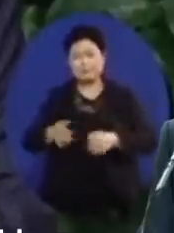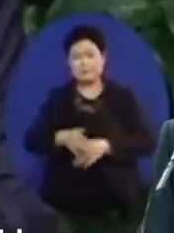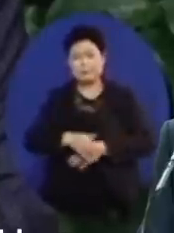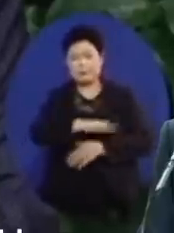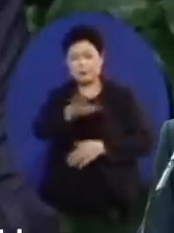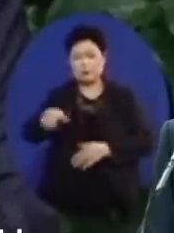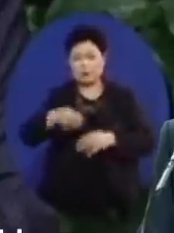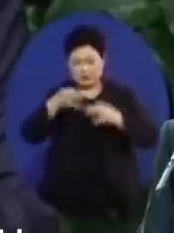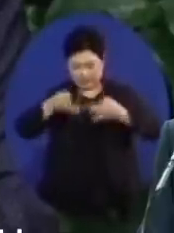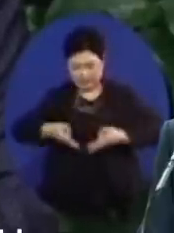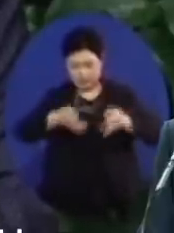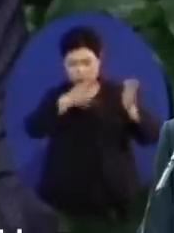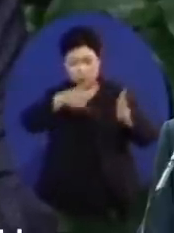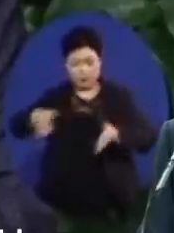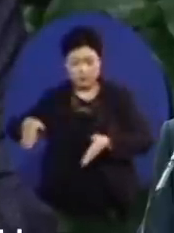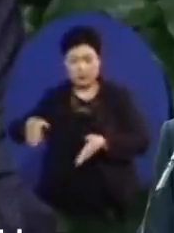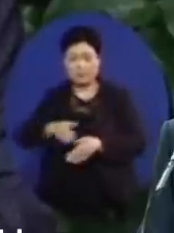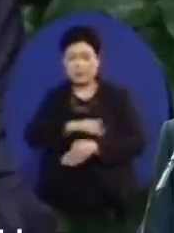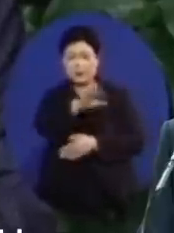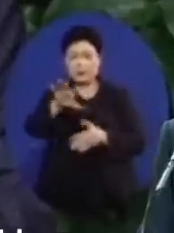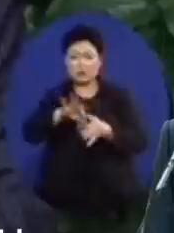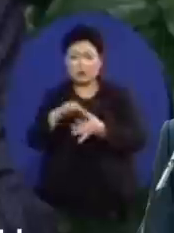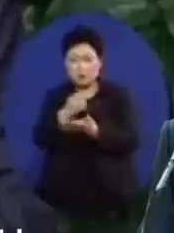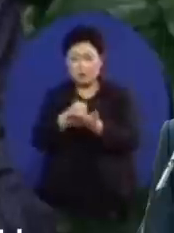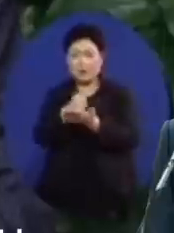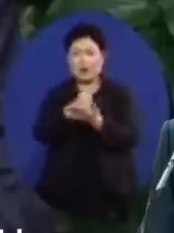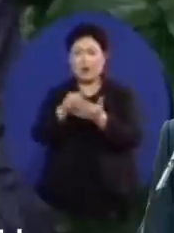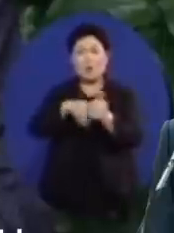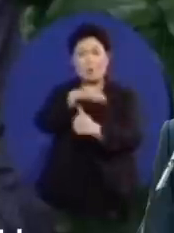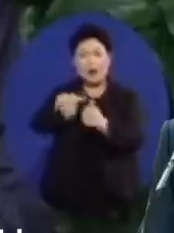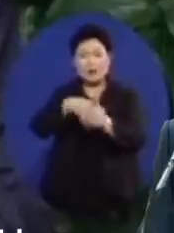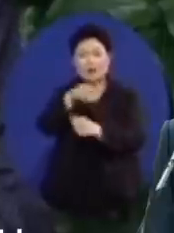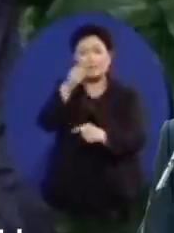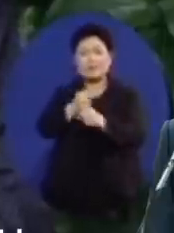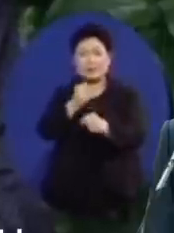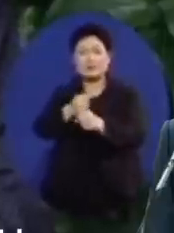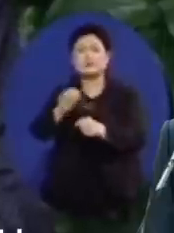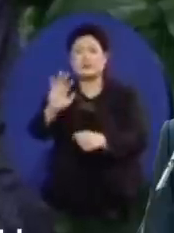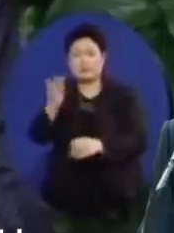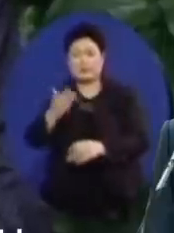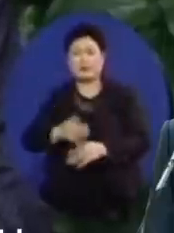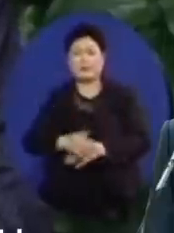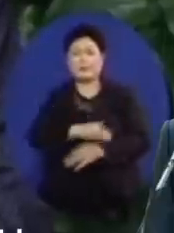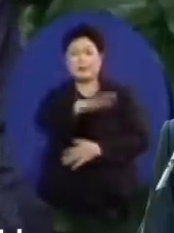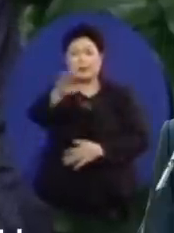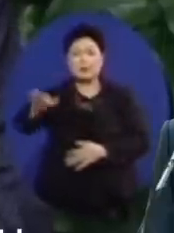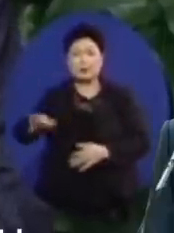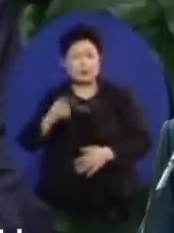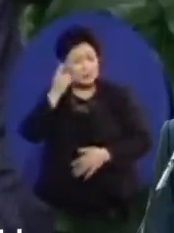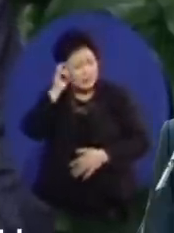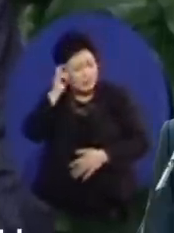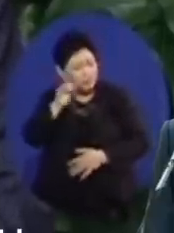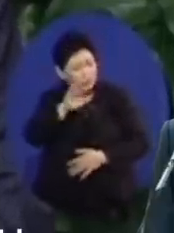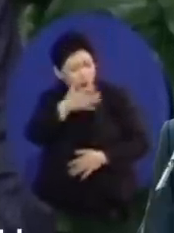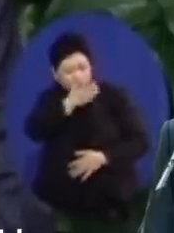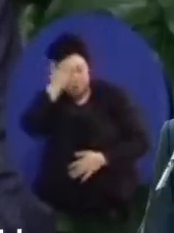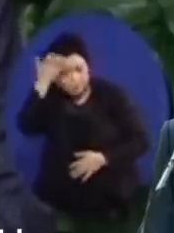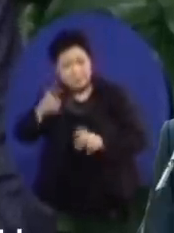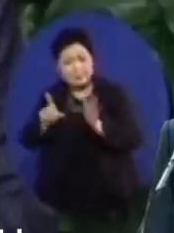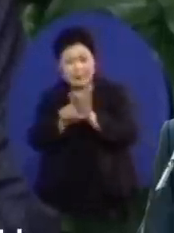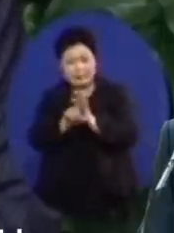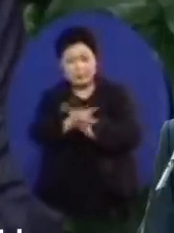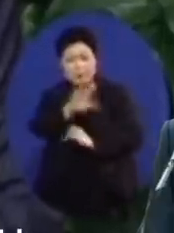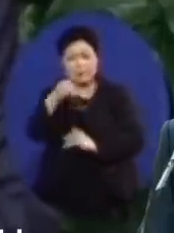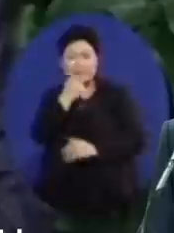우리를 통해서 우리의 운명과 환경이 만들어지는 것입니다. 우리의 생각, 우리의 꿈, 우리의 믿음,